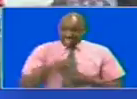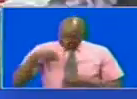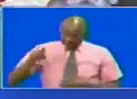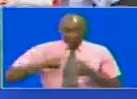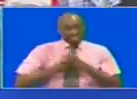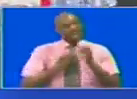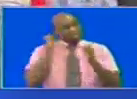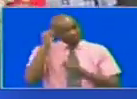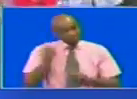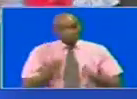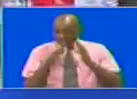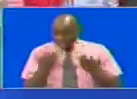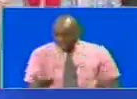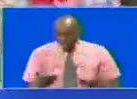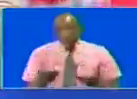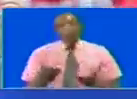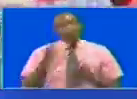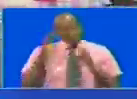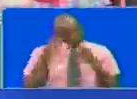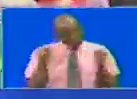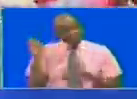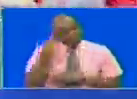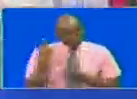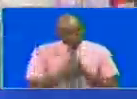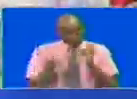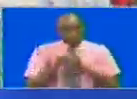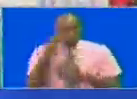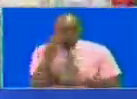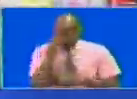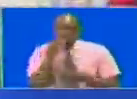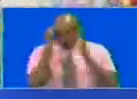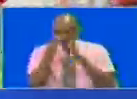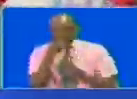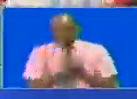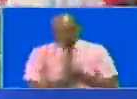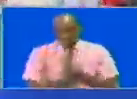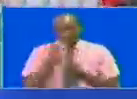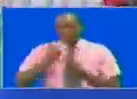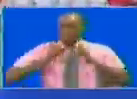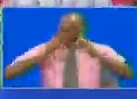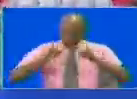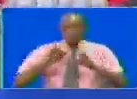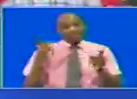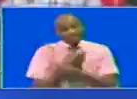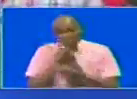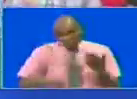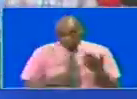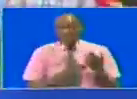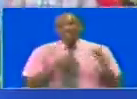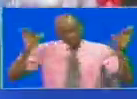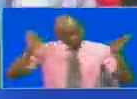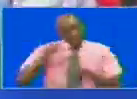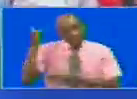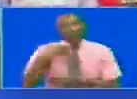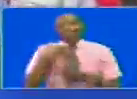siasa imepata jicho la Rais Uhuru Kenyatta na naibu wake William Ruto, akituzwa hadhi nyingine katika eneo la Rift